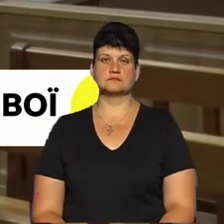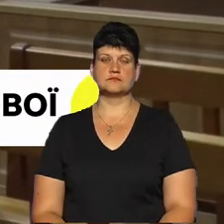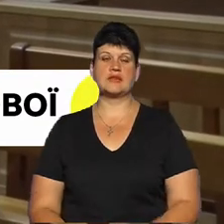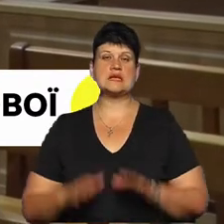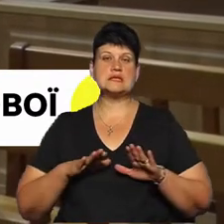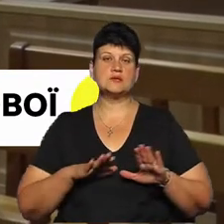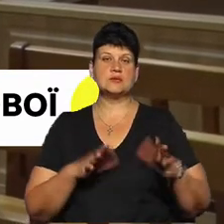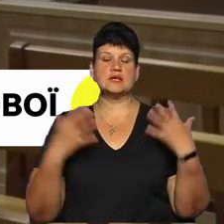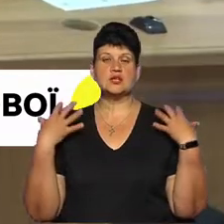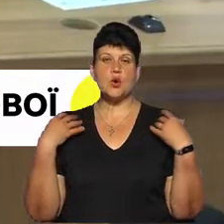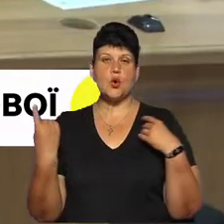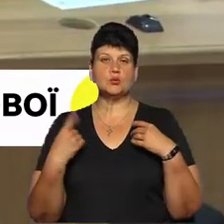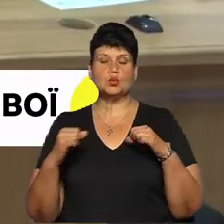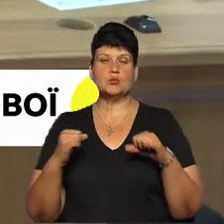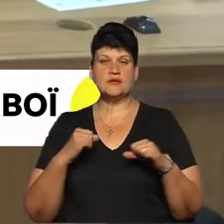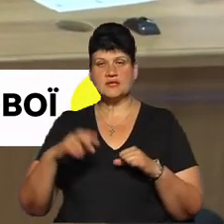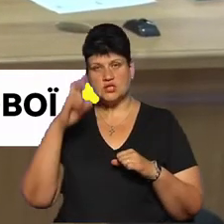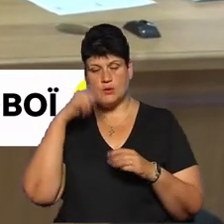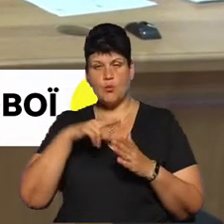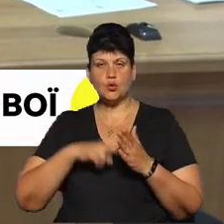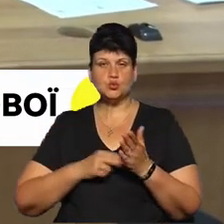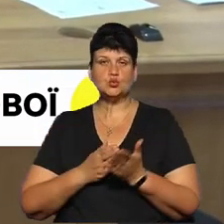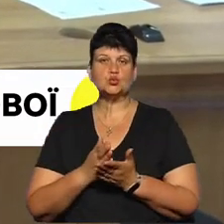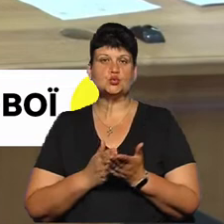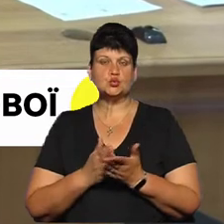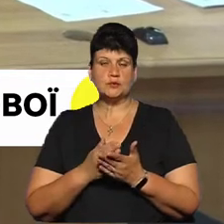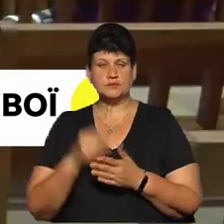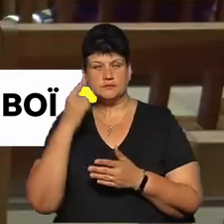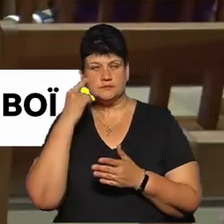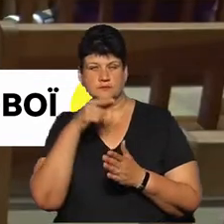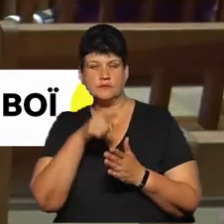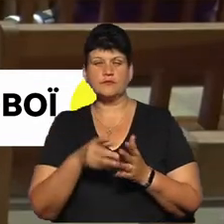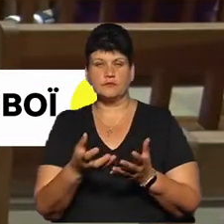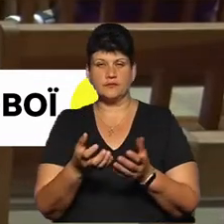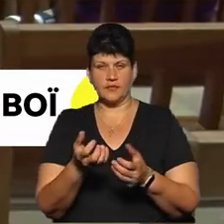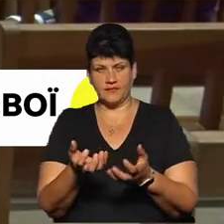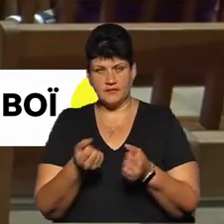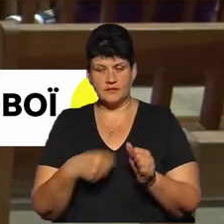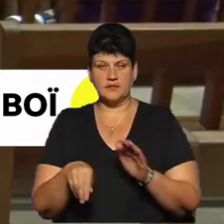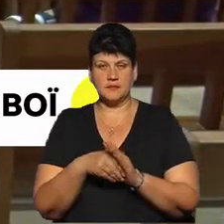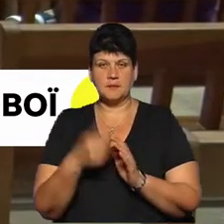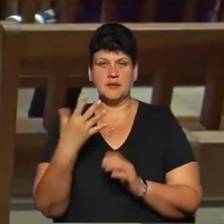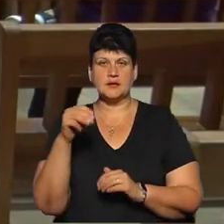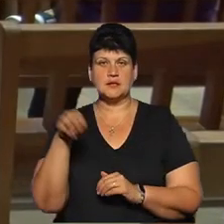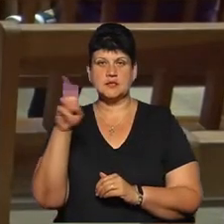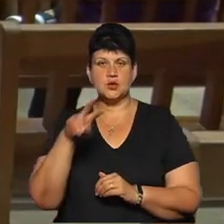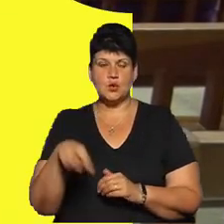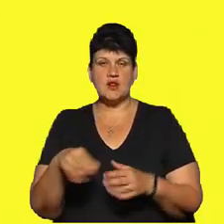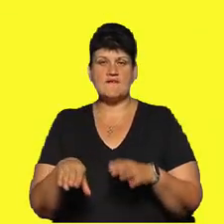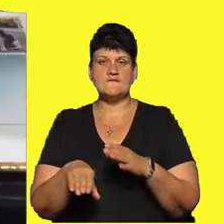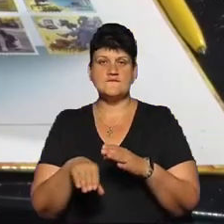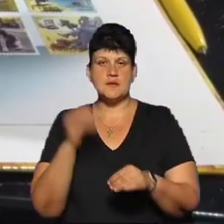начальника обласного управління Державної податкової служби, якого підозрюють в отриманні хабара 5 тисяч доларів, обрали запобіжний захід.